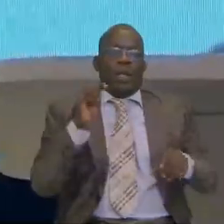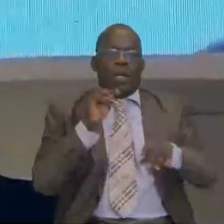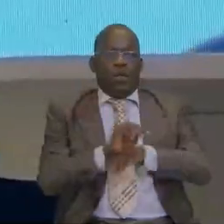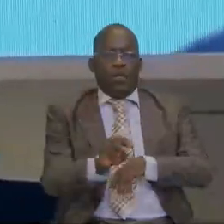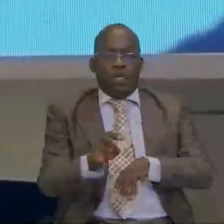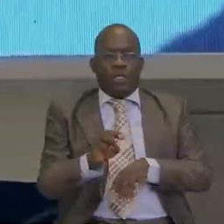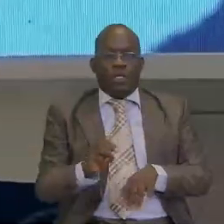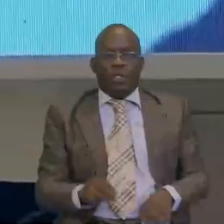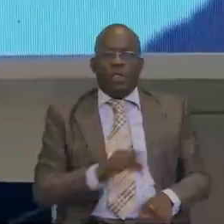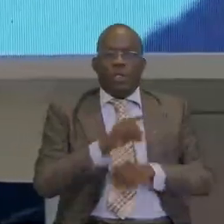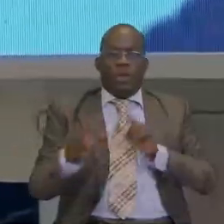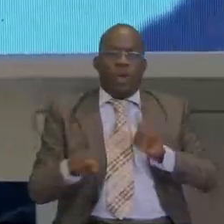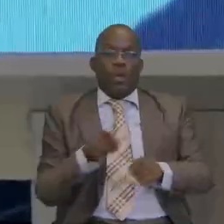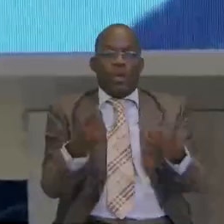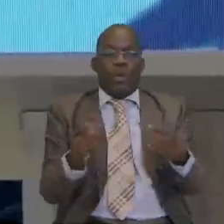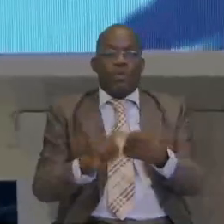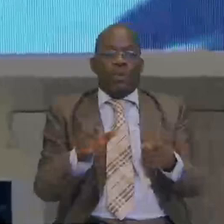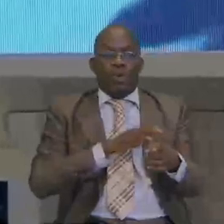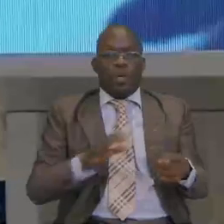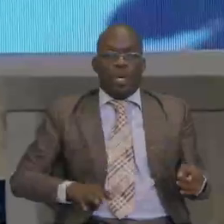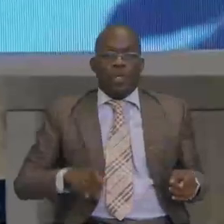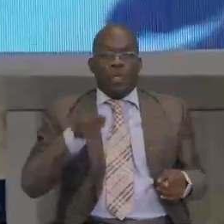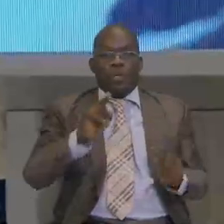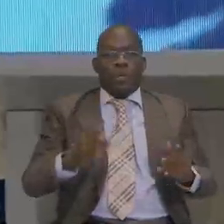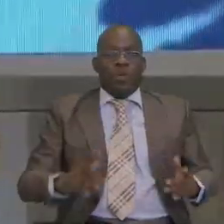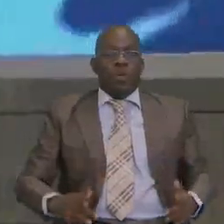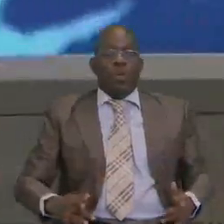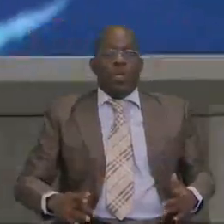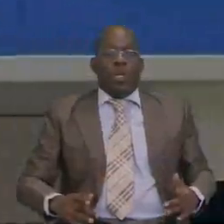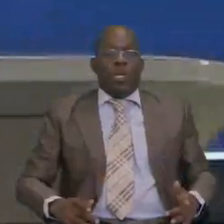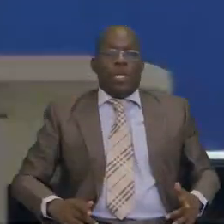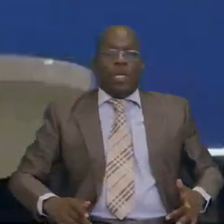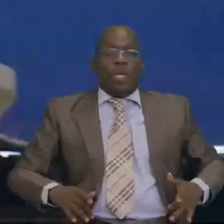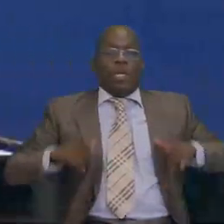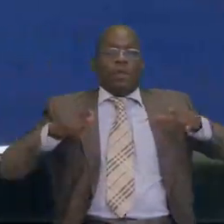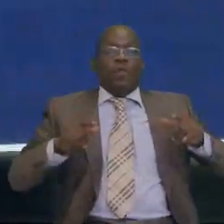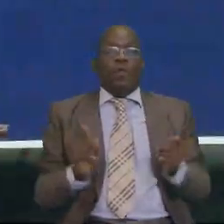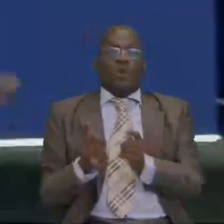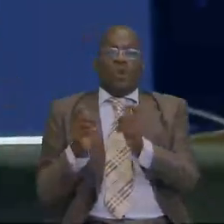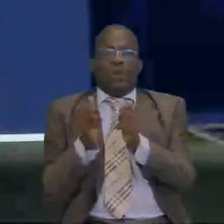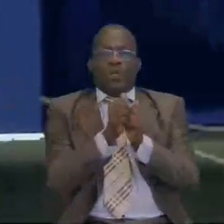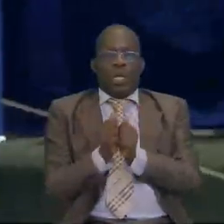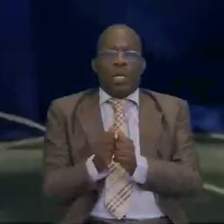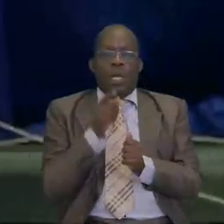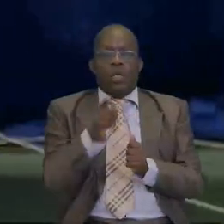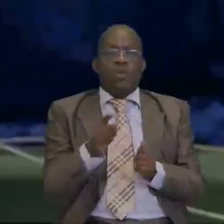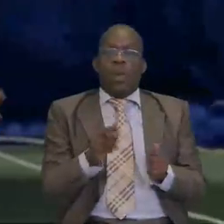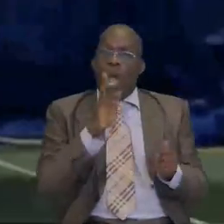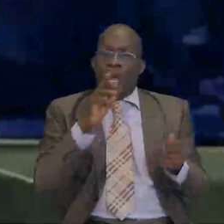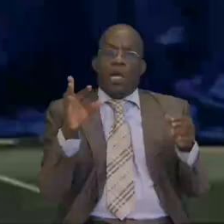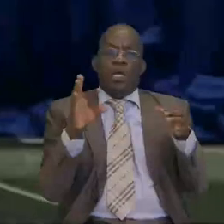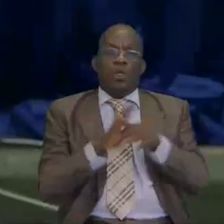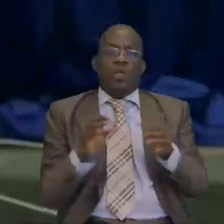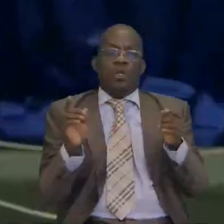Et quand vous venez à Christ et vous êtes connecté à lui, réconcilié à Dieu, à travers Christ,